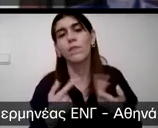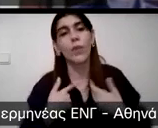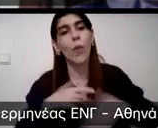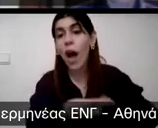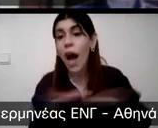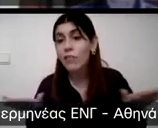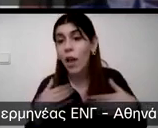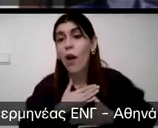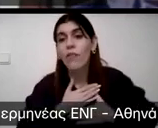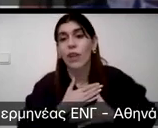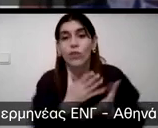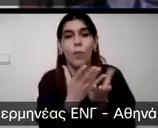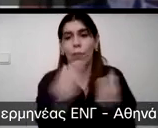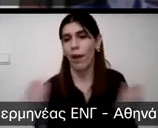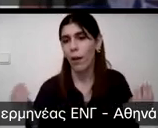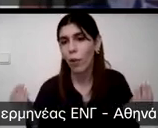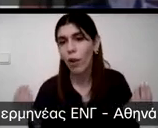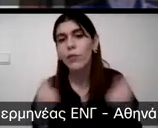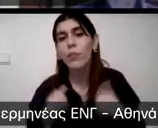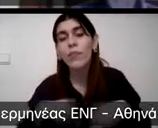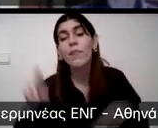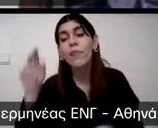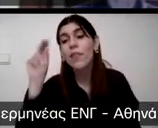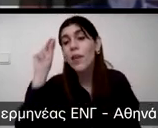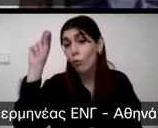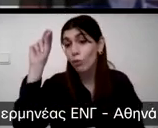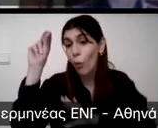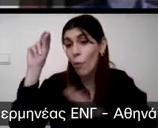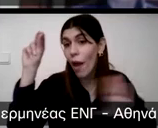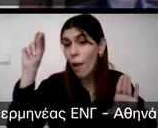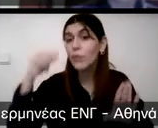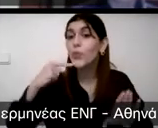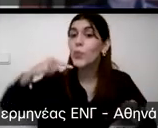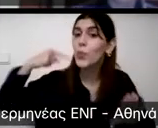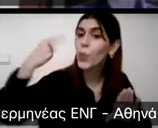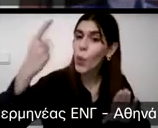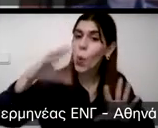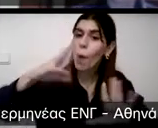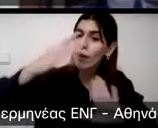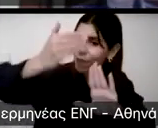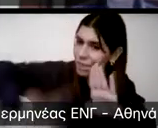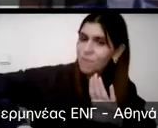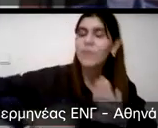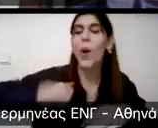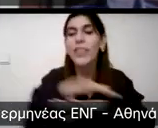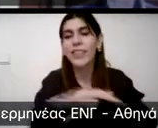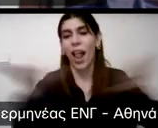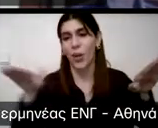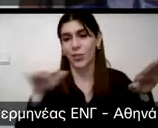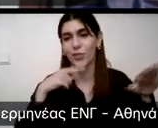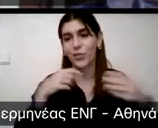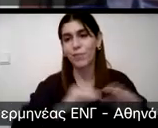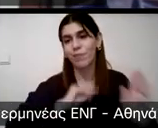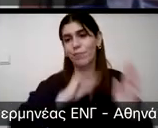Σας ευχαριστώ πάρα πολύ και σας υπόσχομαι ότι μέχρι το τέλος του χρόνου θα έχει τελειώσει, εντάξει. Εγώ φταίω που δεν έχει αναρτηθεί